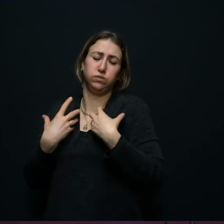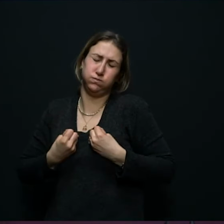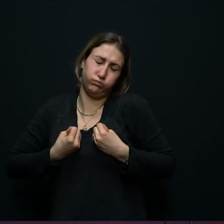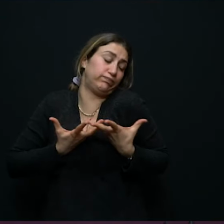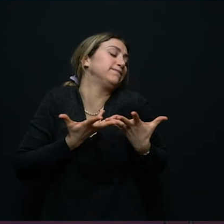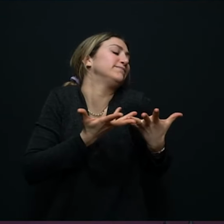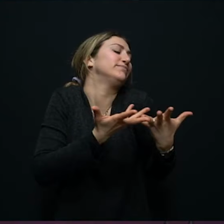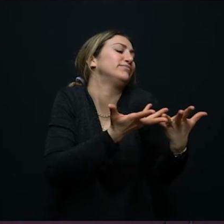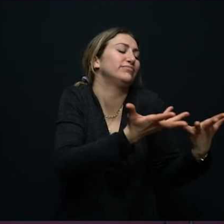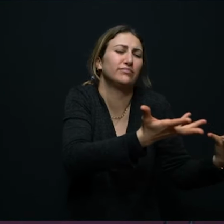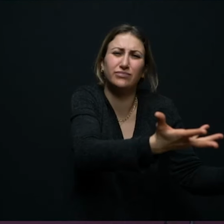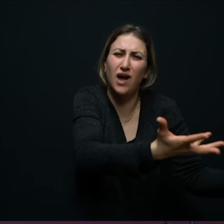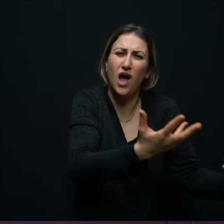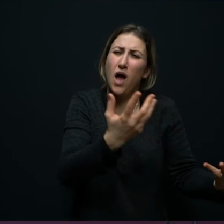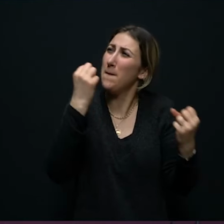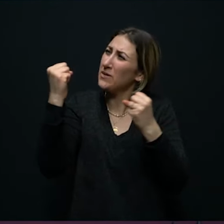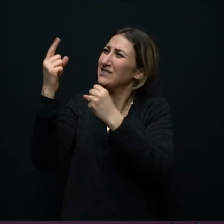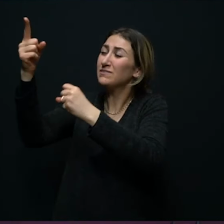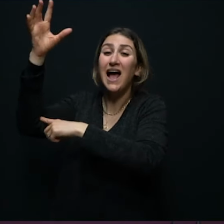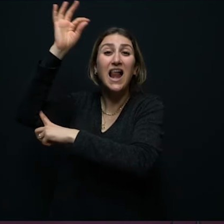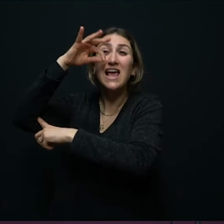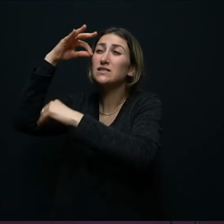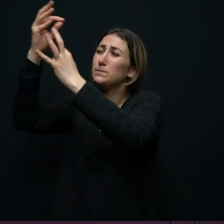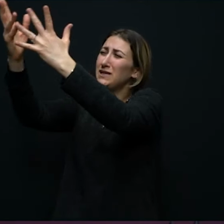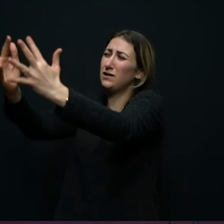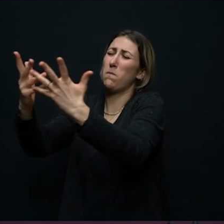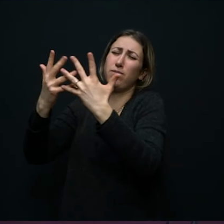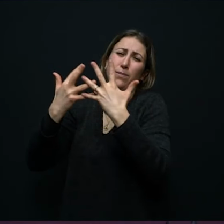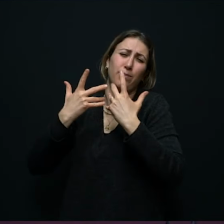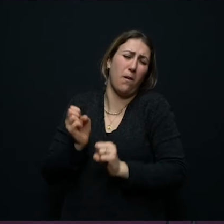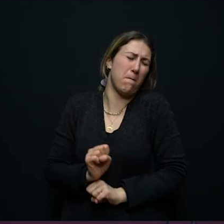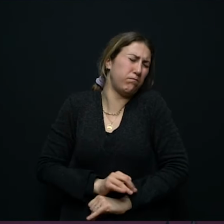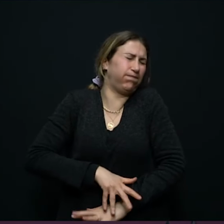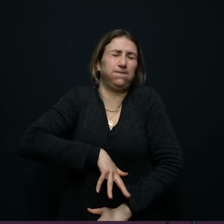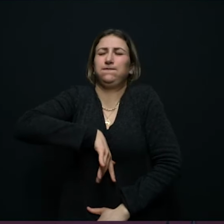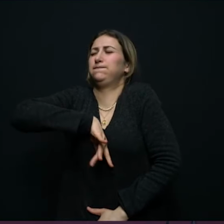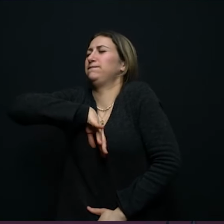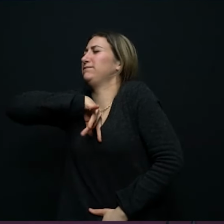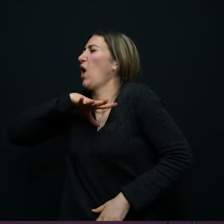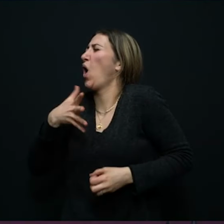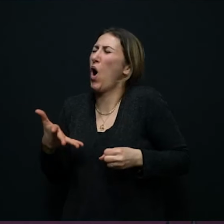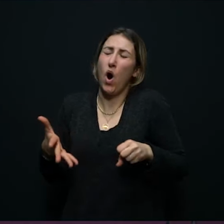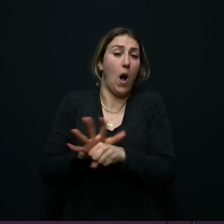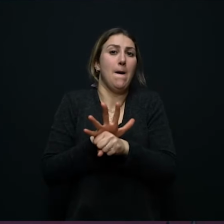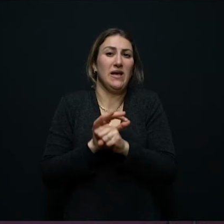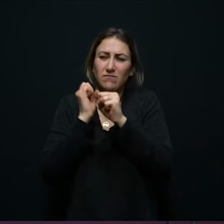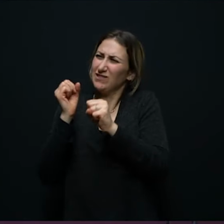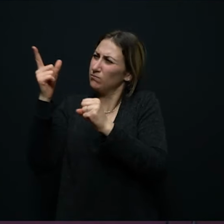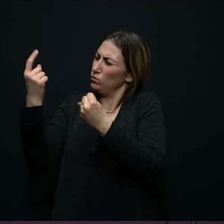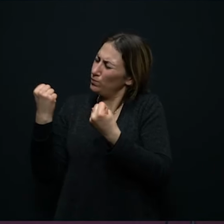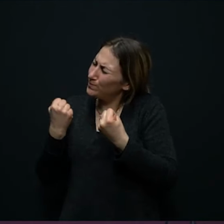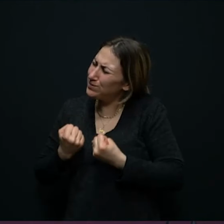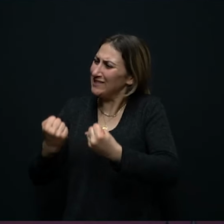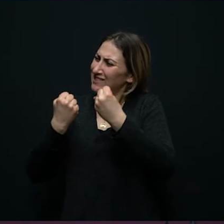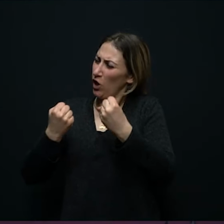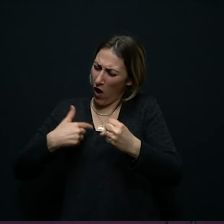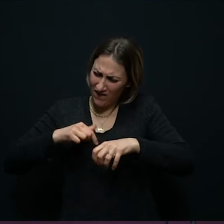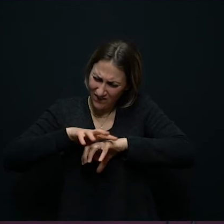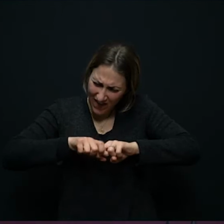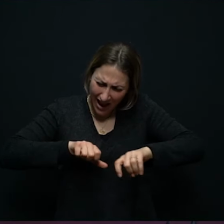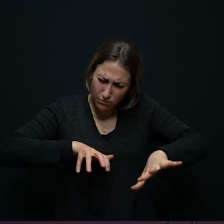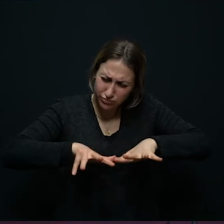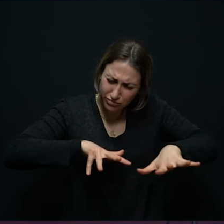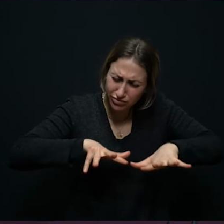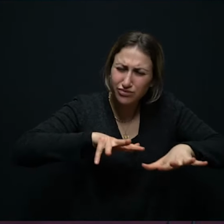utilisée plus amant par toi je te demande pardon de m'avoir attriste de t'avoir attristé je demande pardon d'avoir fait des compromis pendant autant